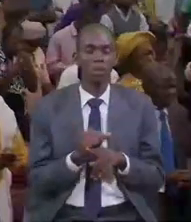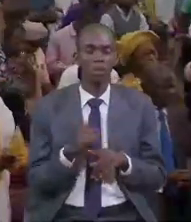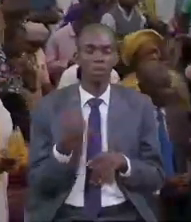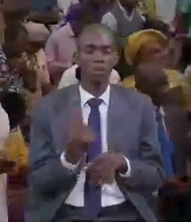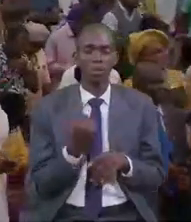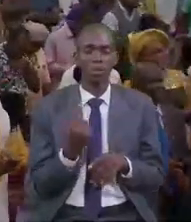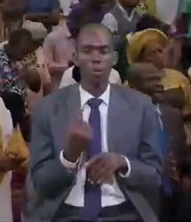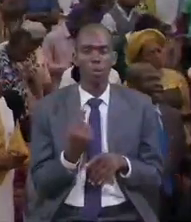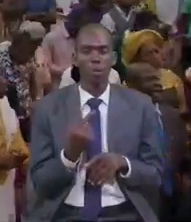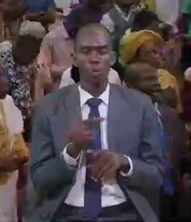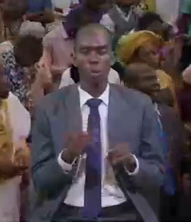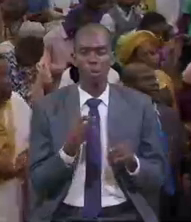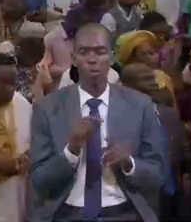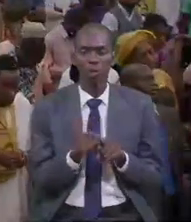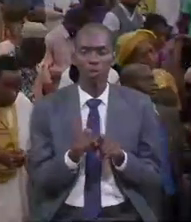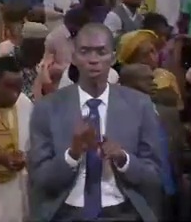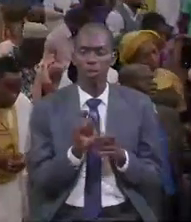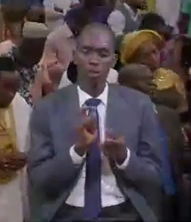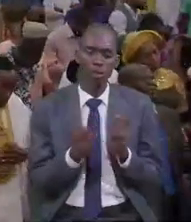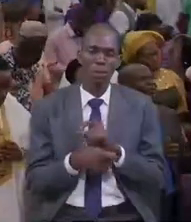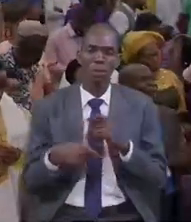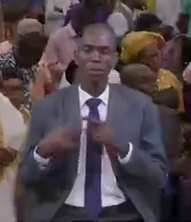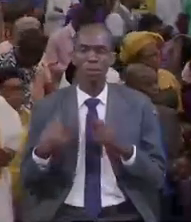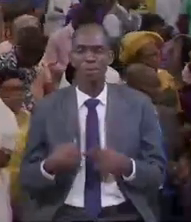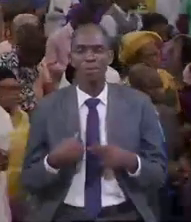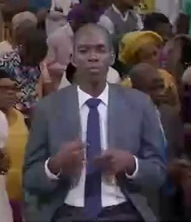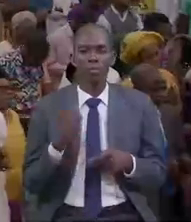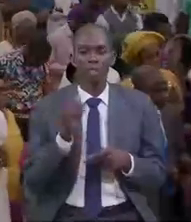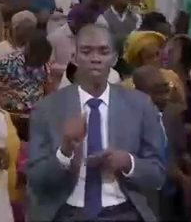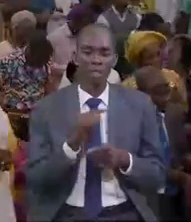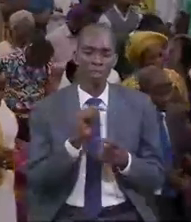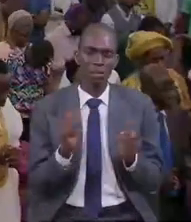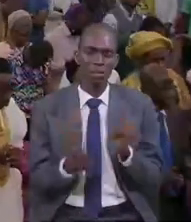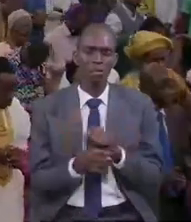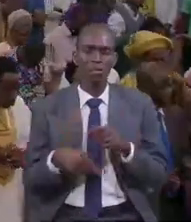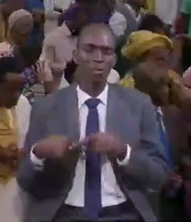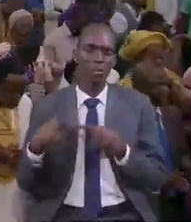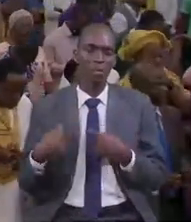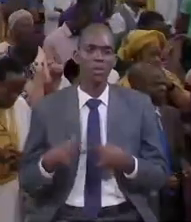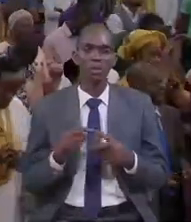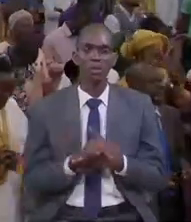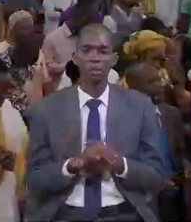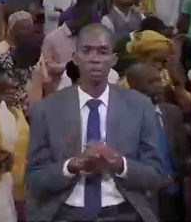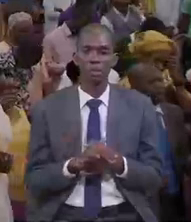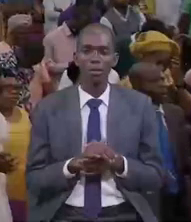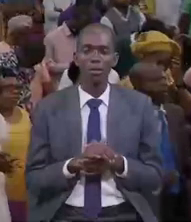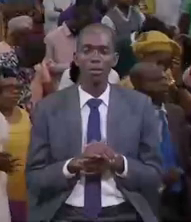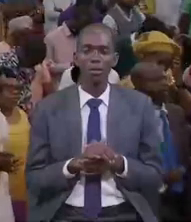mais un cœur changé, un cœur transformé, une nouvelle